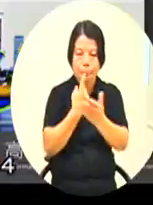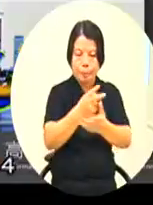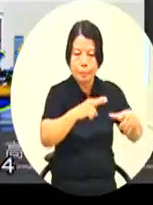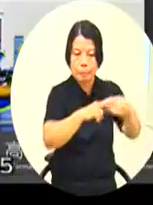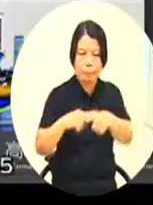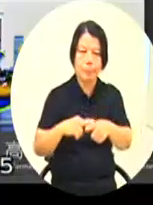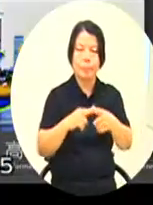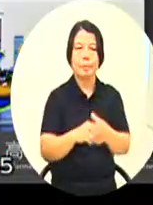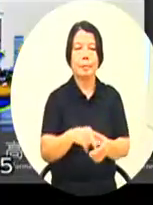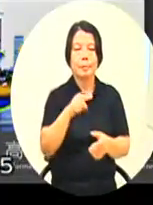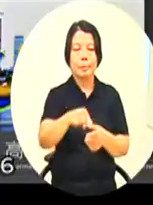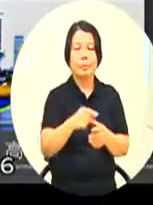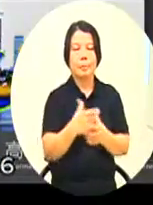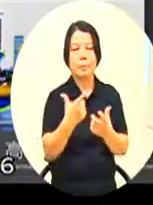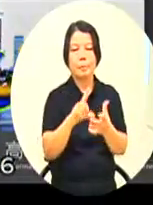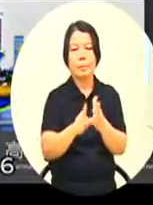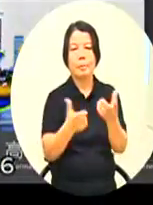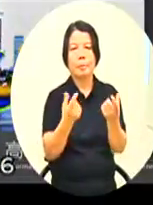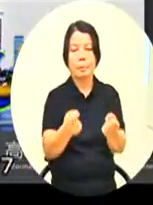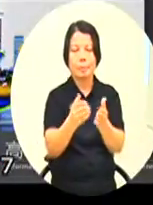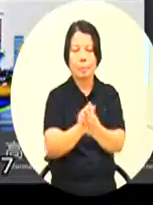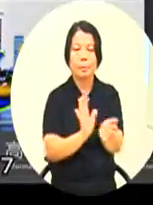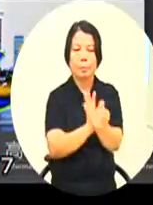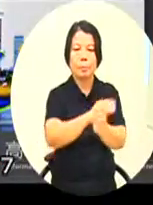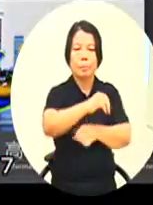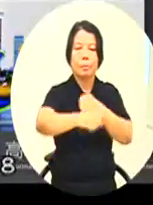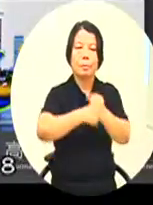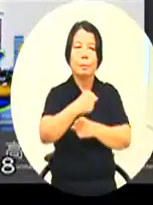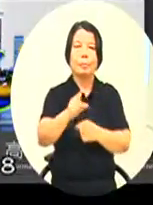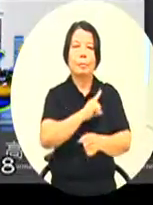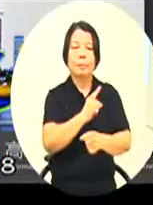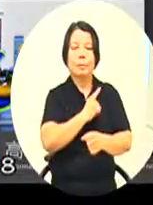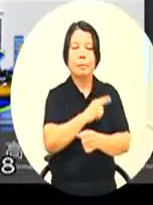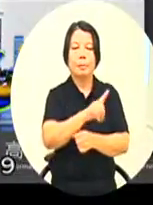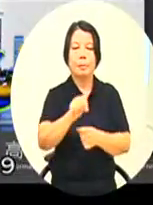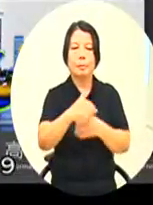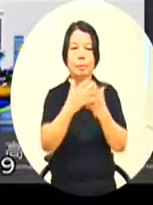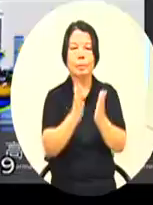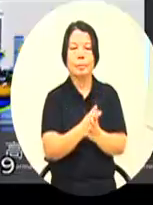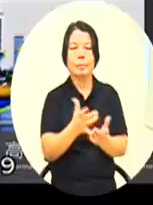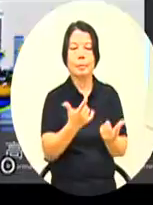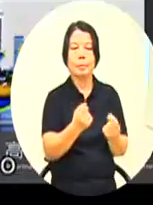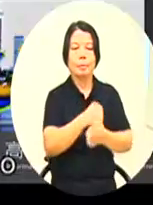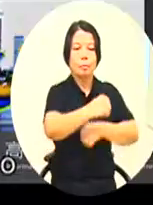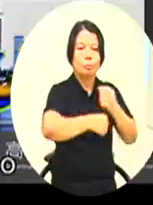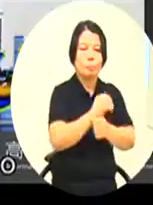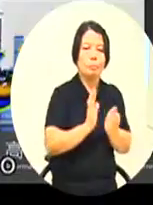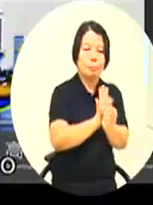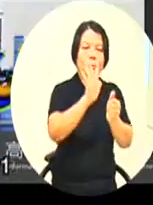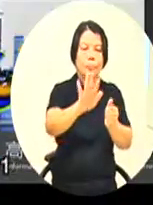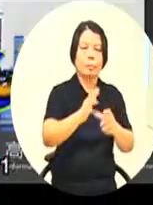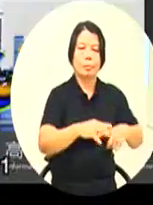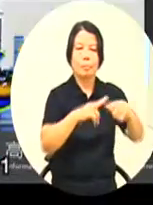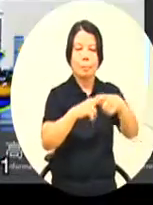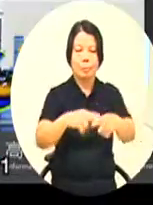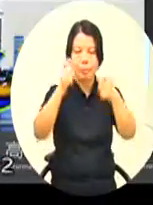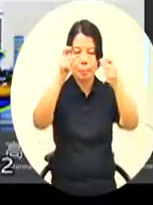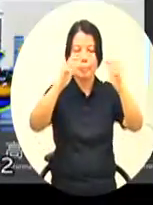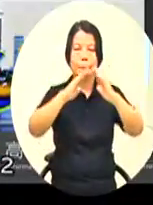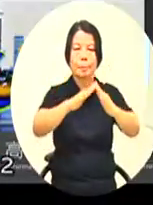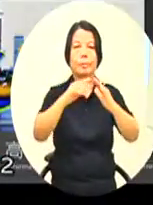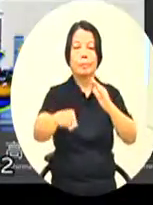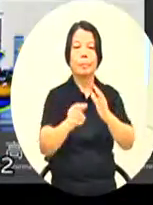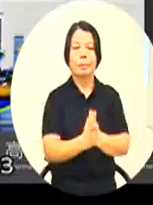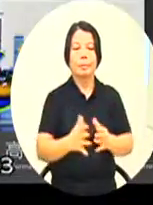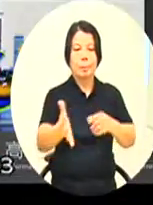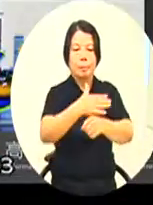源，不但这个同时呢不但推广了他们本身的吉祥物，同时也推广到我们的活动，更行销到高雄作为一个